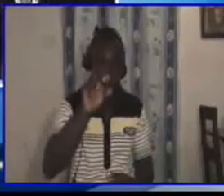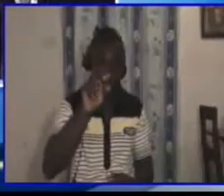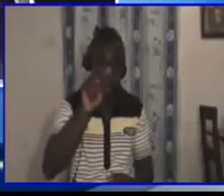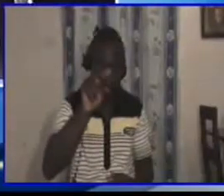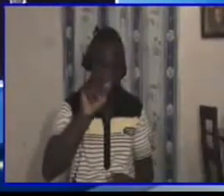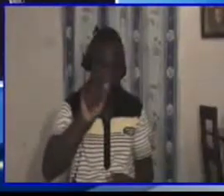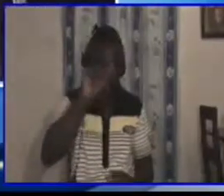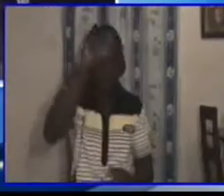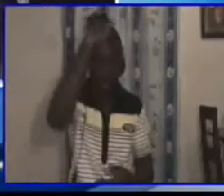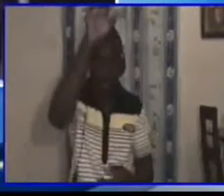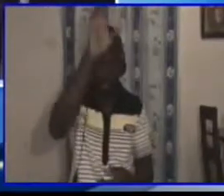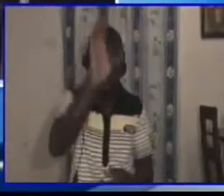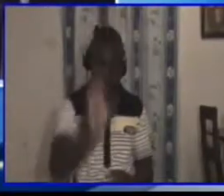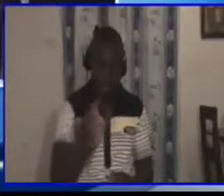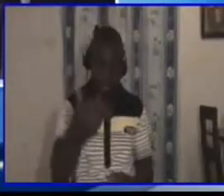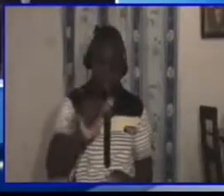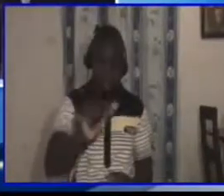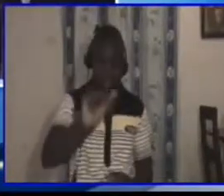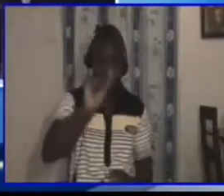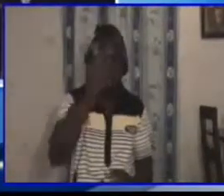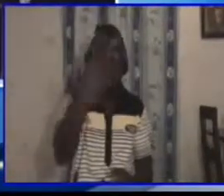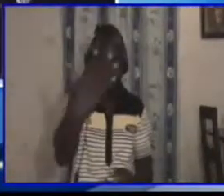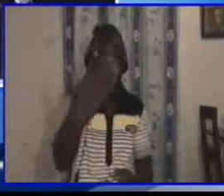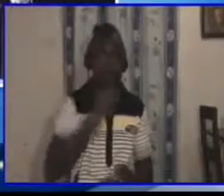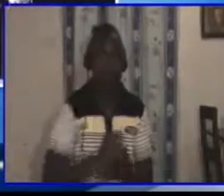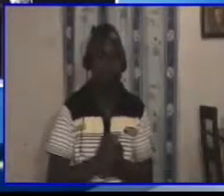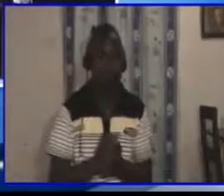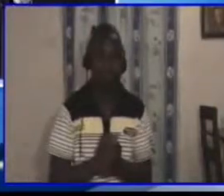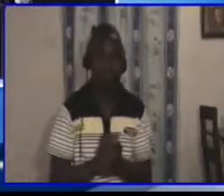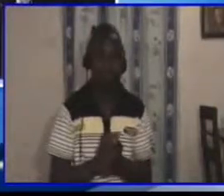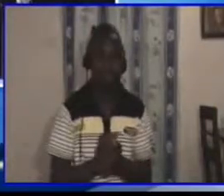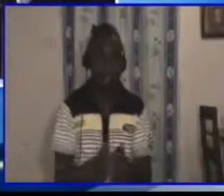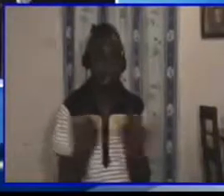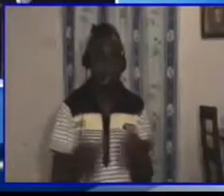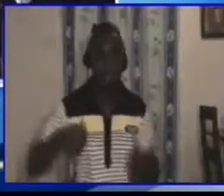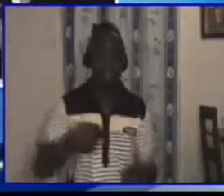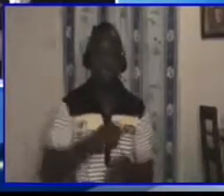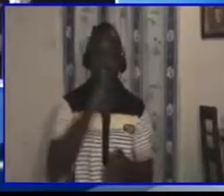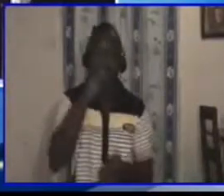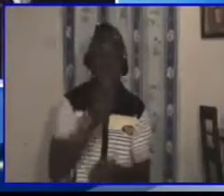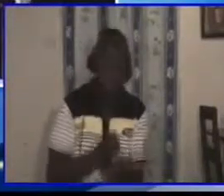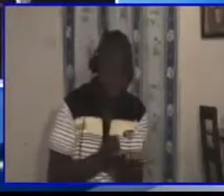romani capitolo 5 verso 9